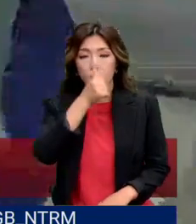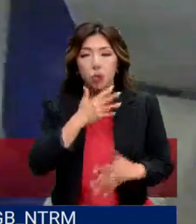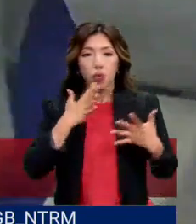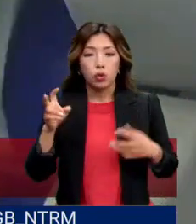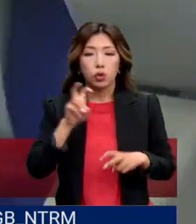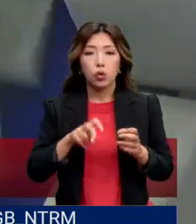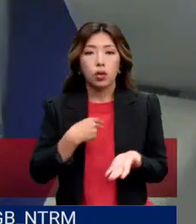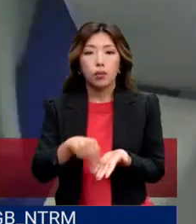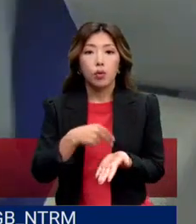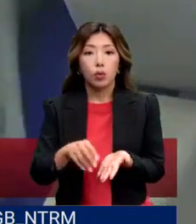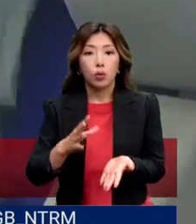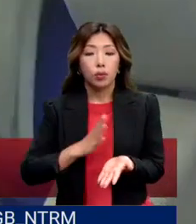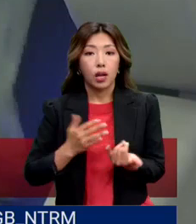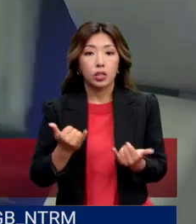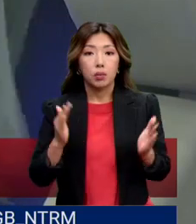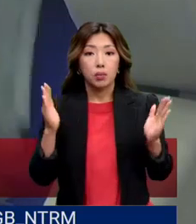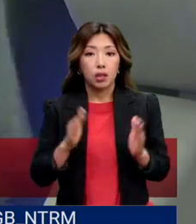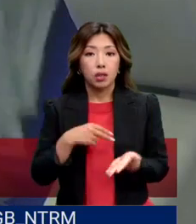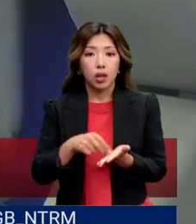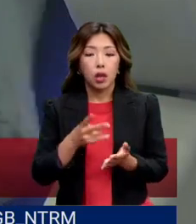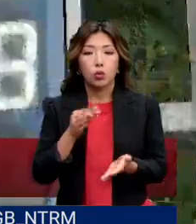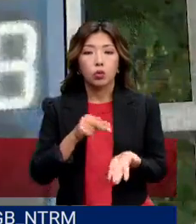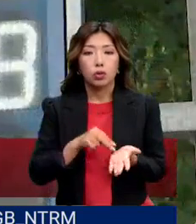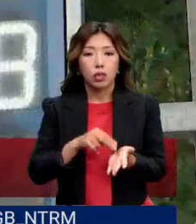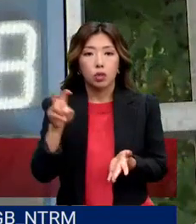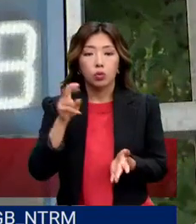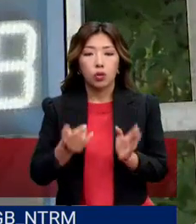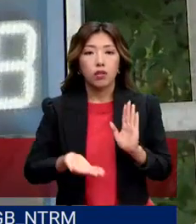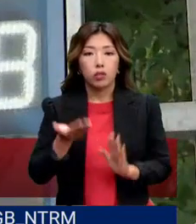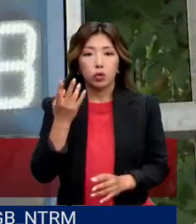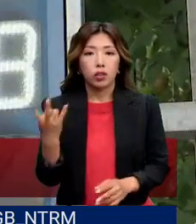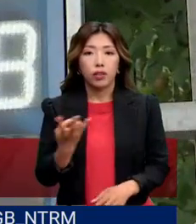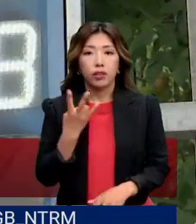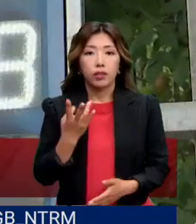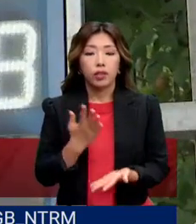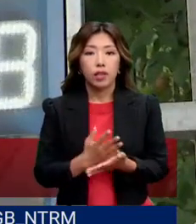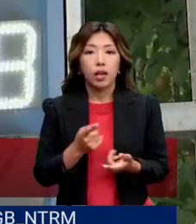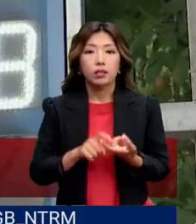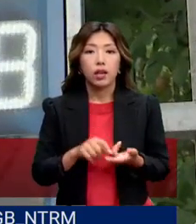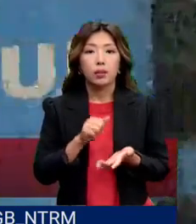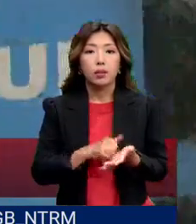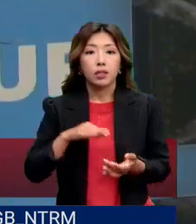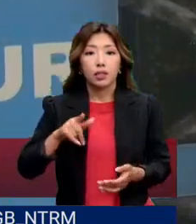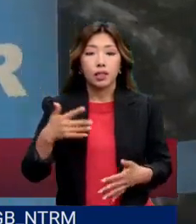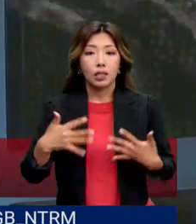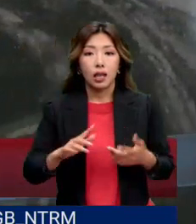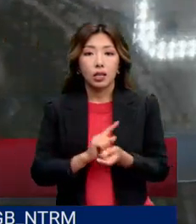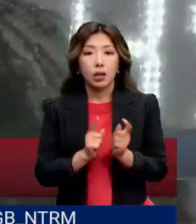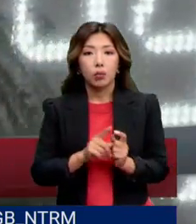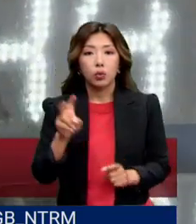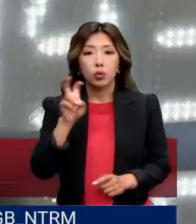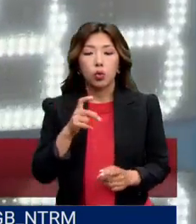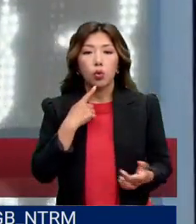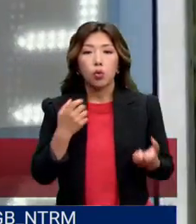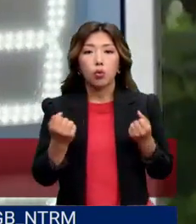экспертов, несмотря на снижение спроса, цена на доллар остается высокой. И причина этому не ослабление тенге, а укрепление доллара